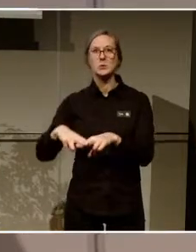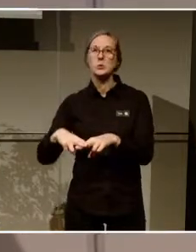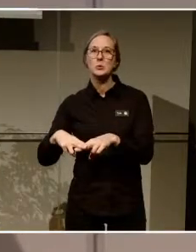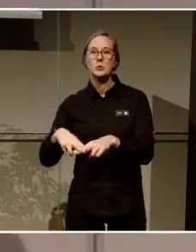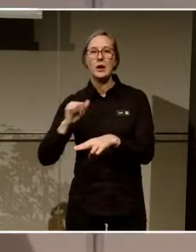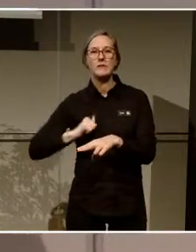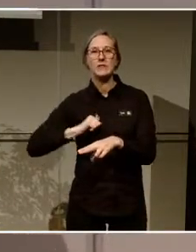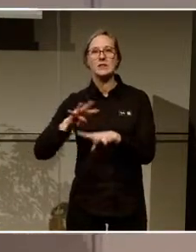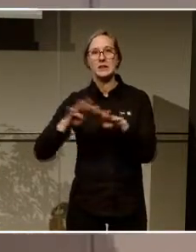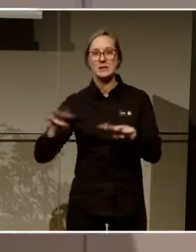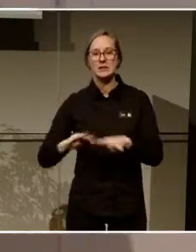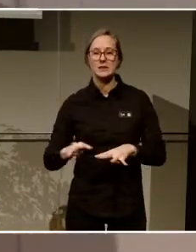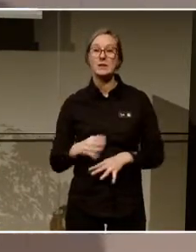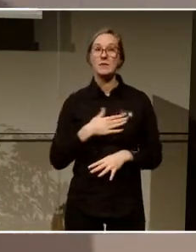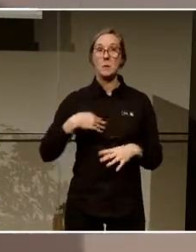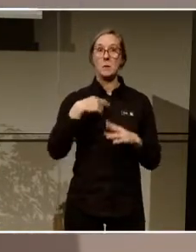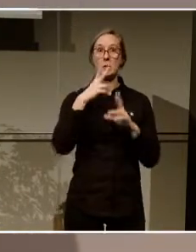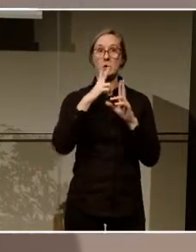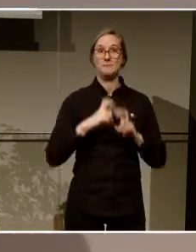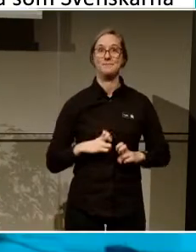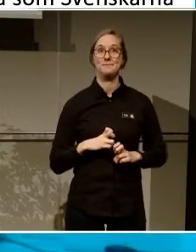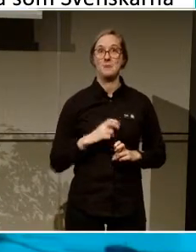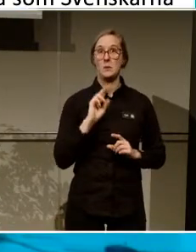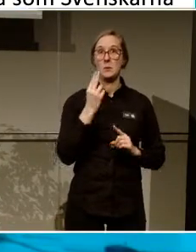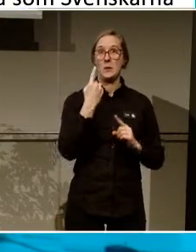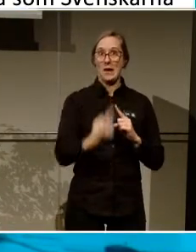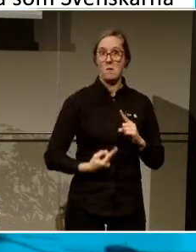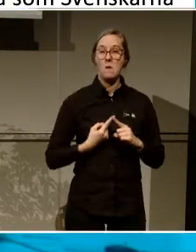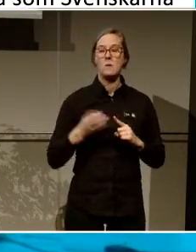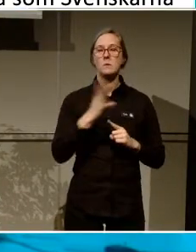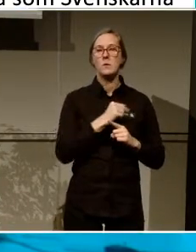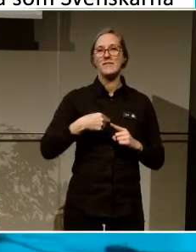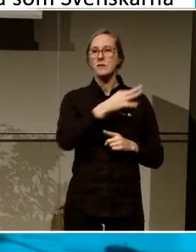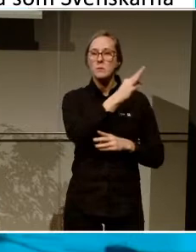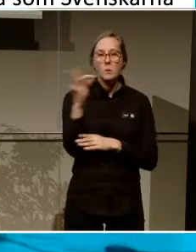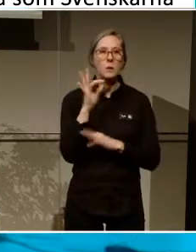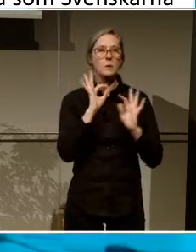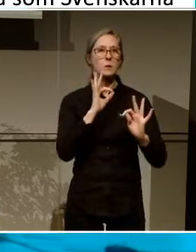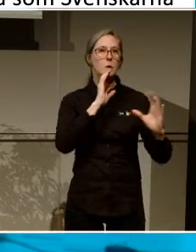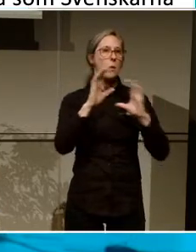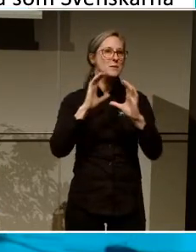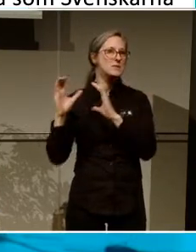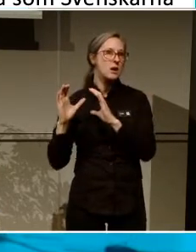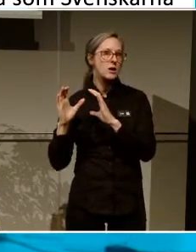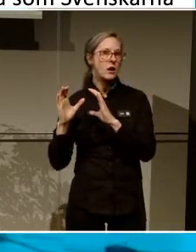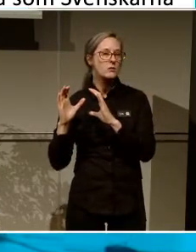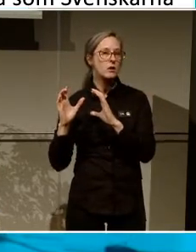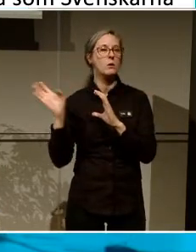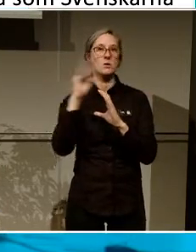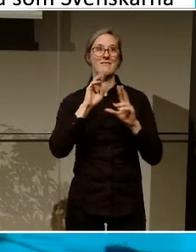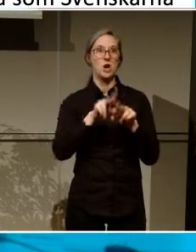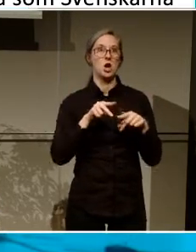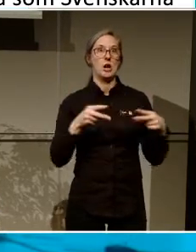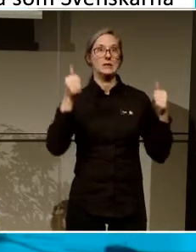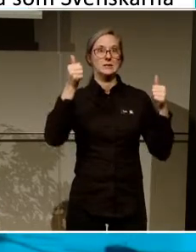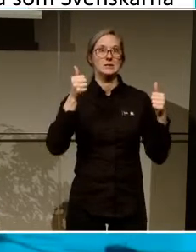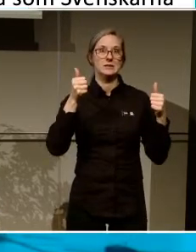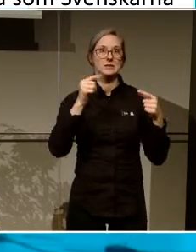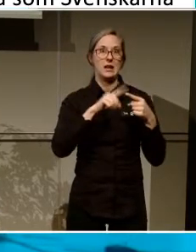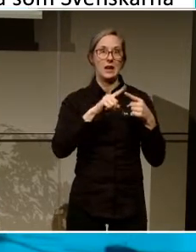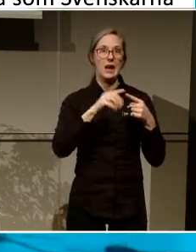I årets undersökning så har vi frågat om hur man kommunicerar, och det absolut vanligaste sättet att kommunicera är